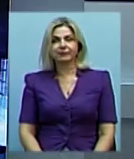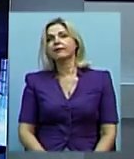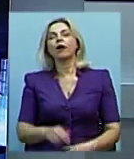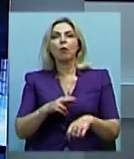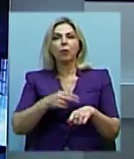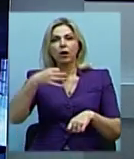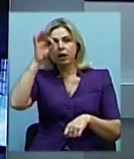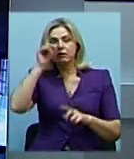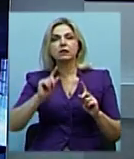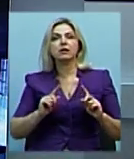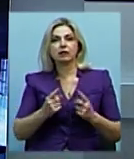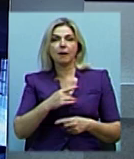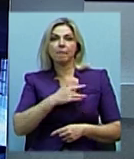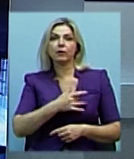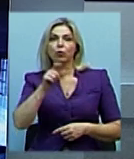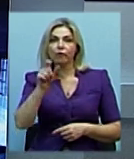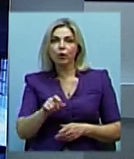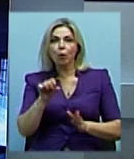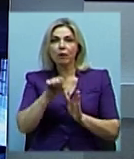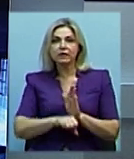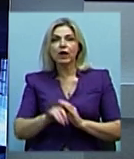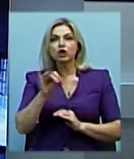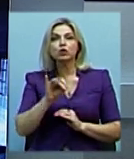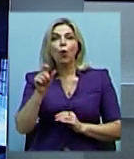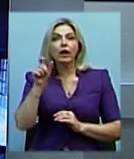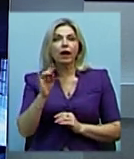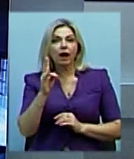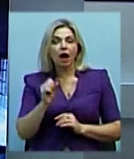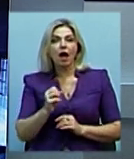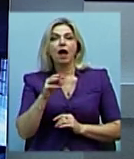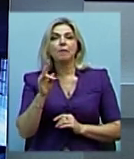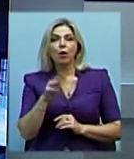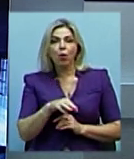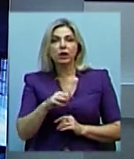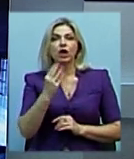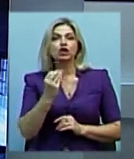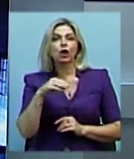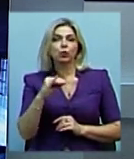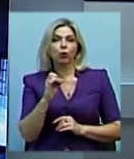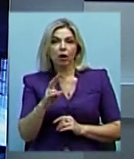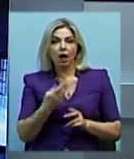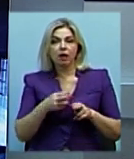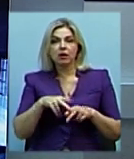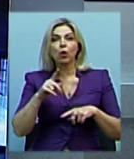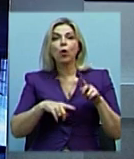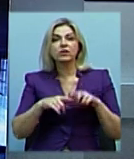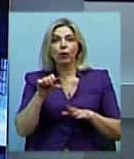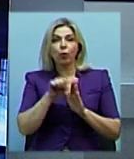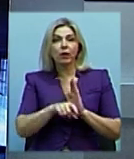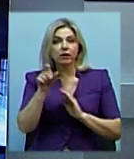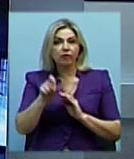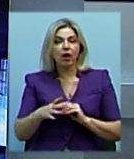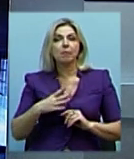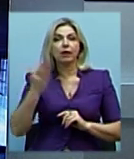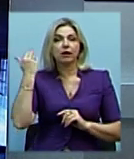Поліція затримала підозрюваного у вбивстві історика Миколи Шитюка. Ним виявився родич вбитого, який вже